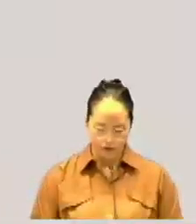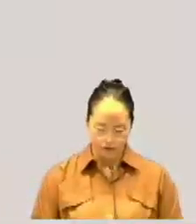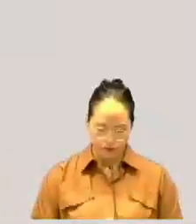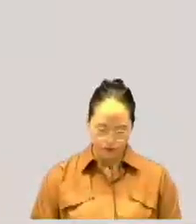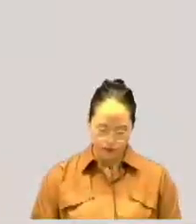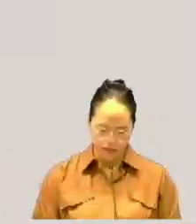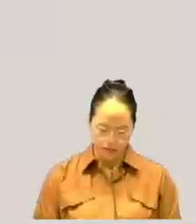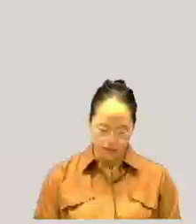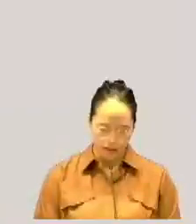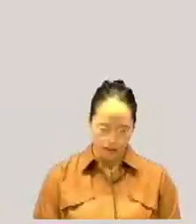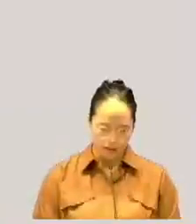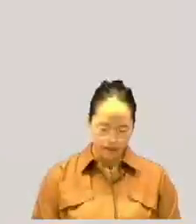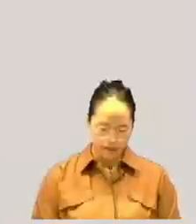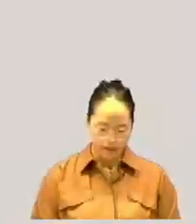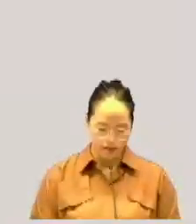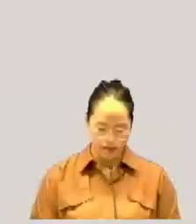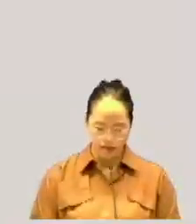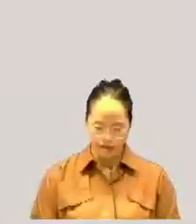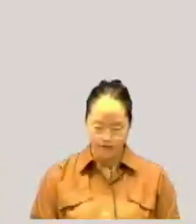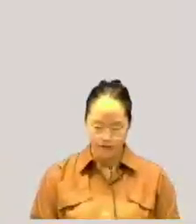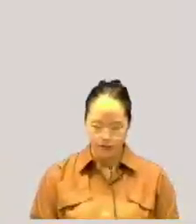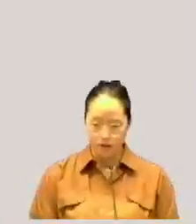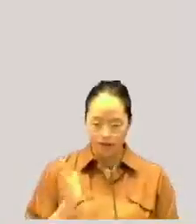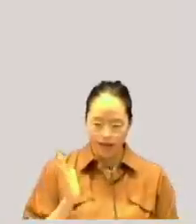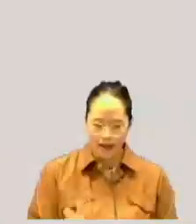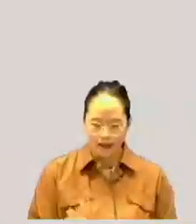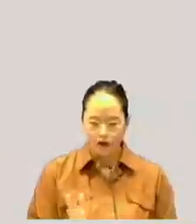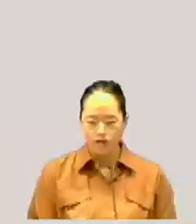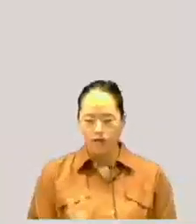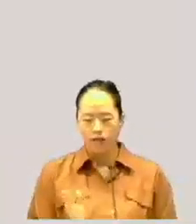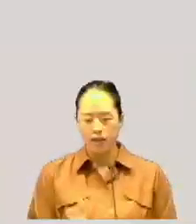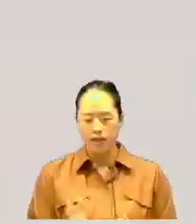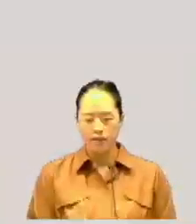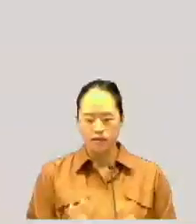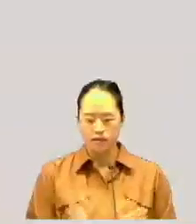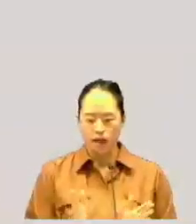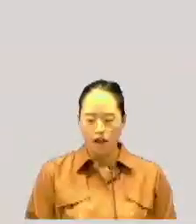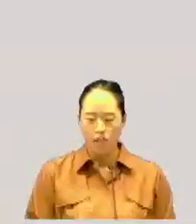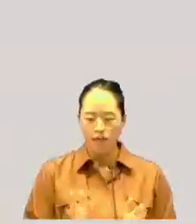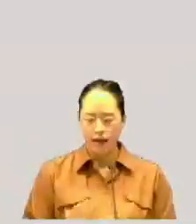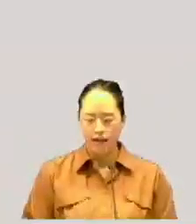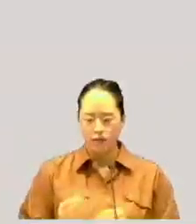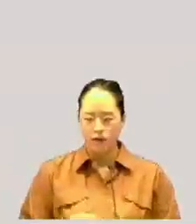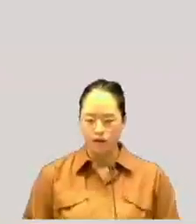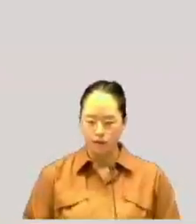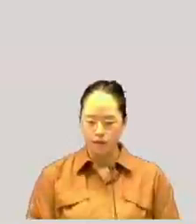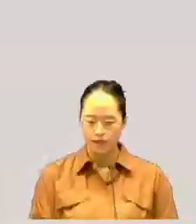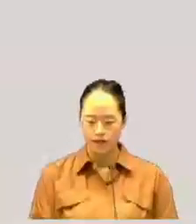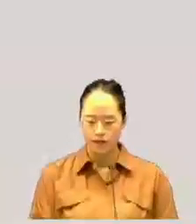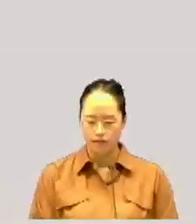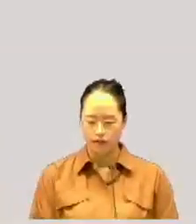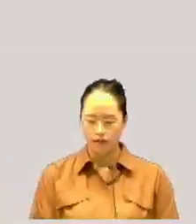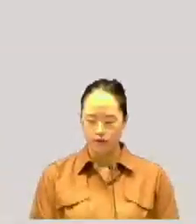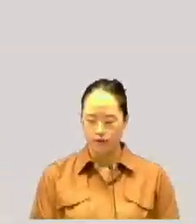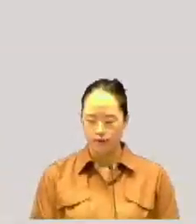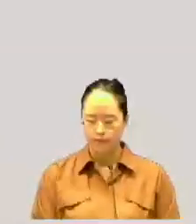18里边说了这个罪得赦免的问题，然后神说不仅仅是这样，同样呢，在我